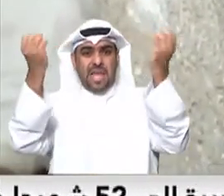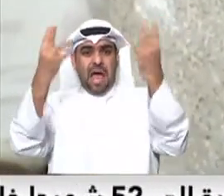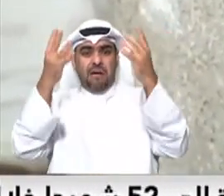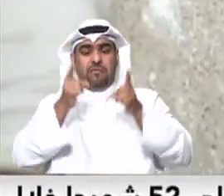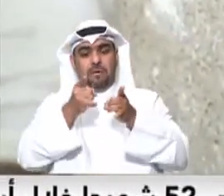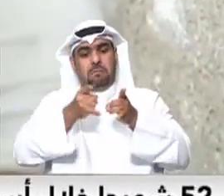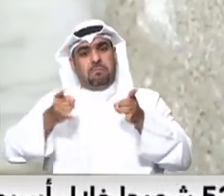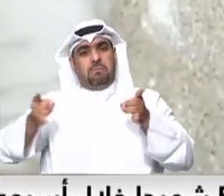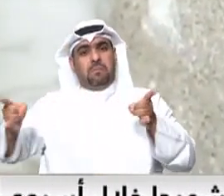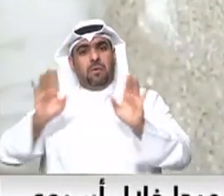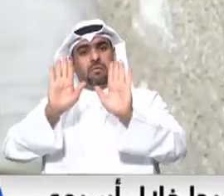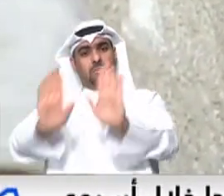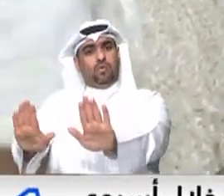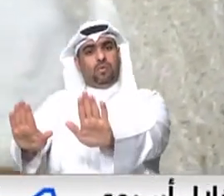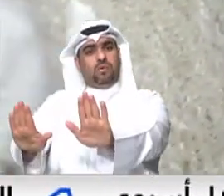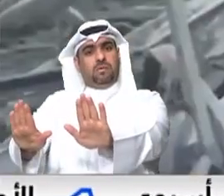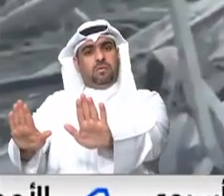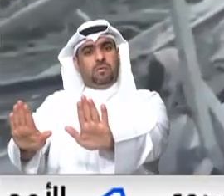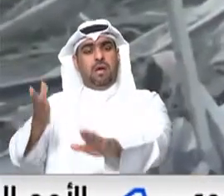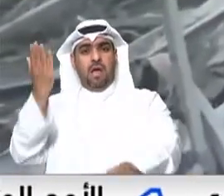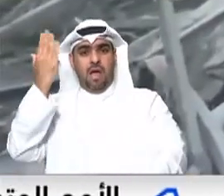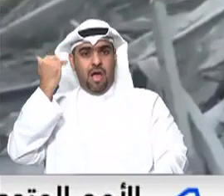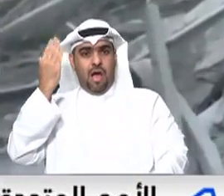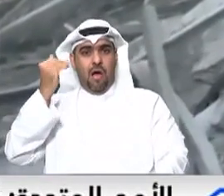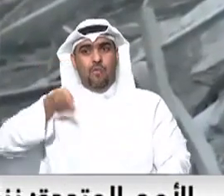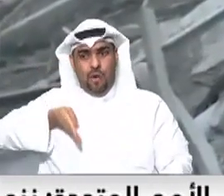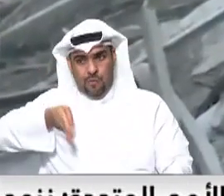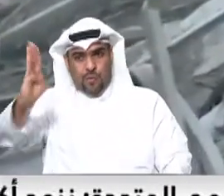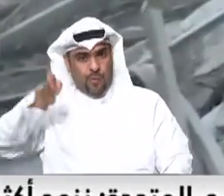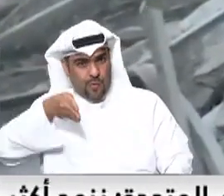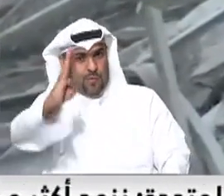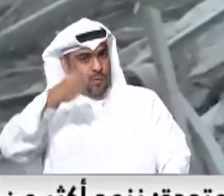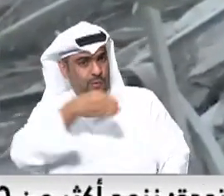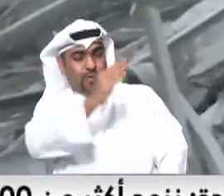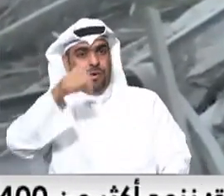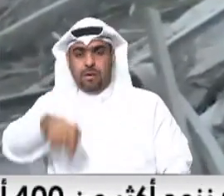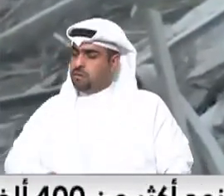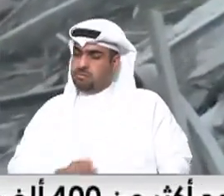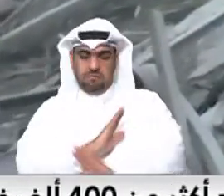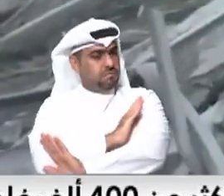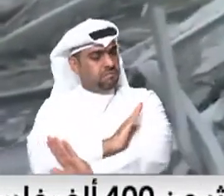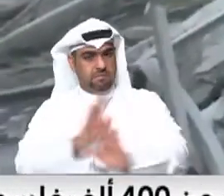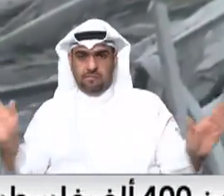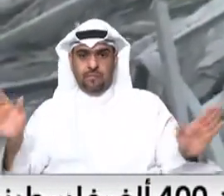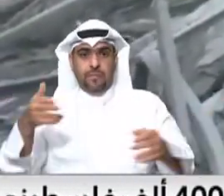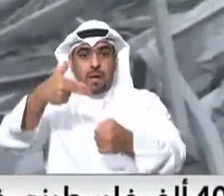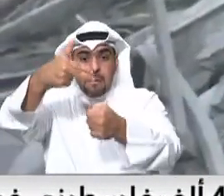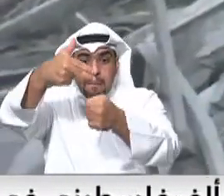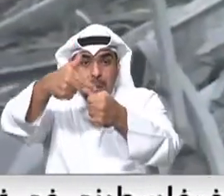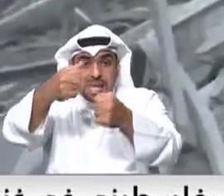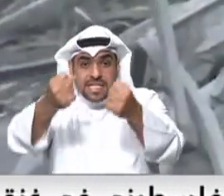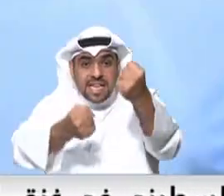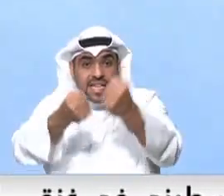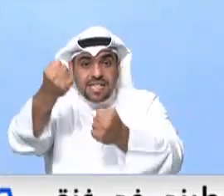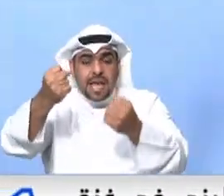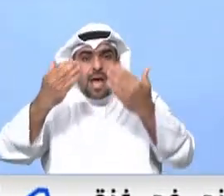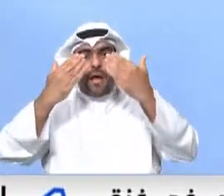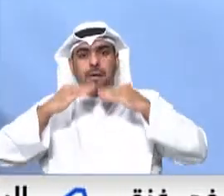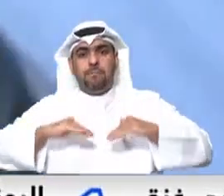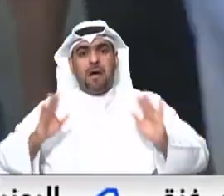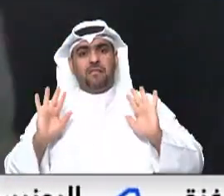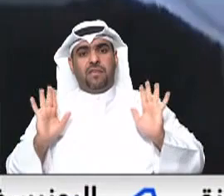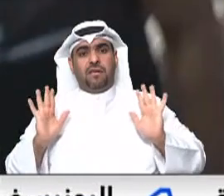بسبب المجازر الإسرائيلية، رجال الدفاع المدني لا يستطيعون من انتشال